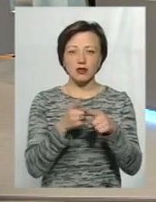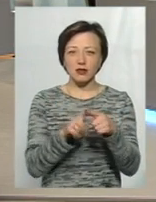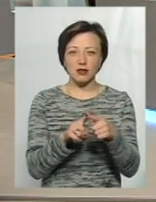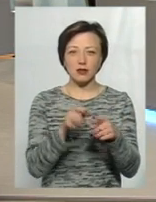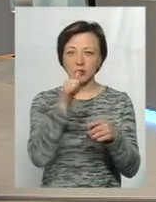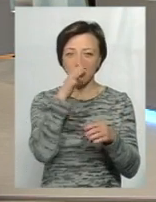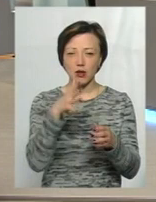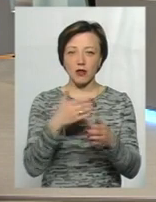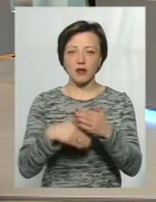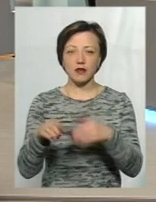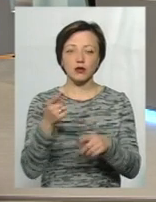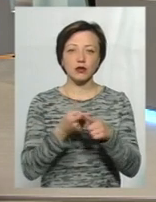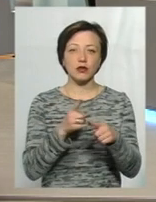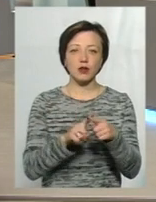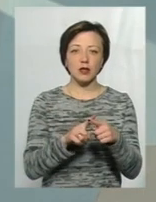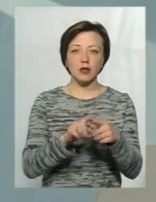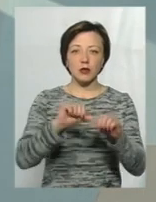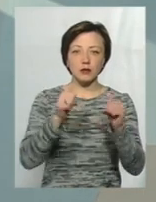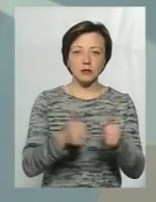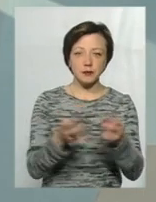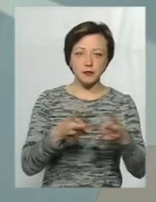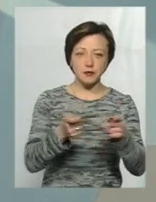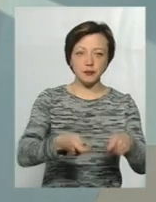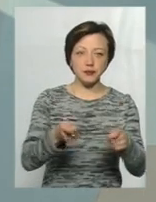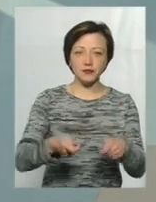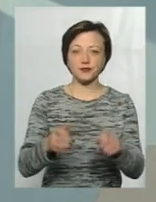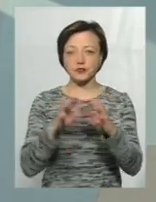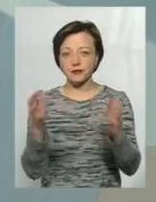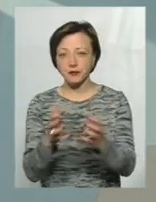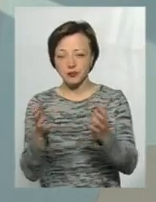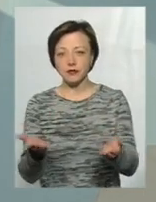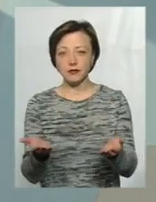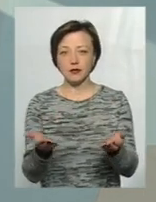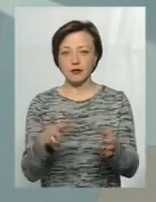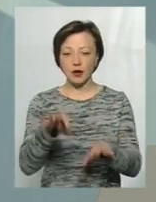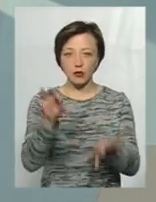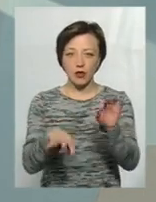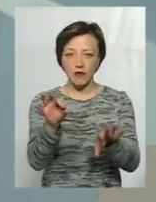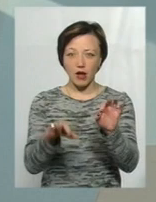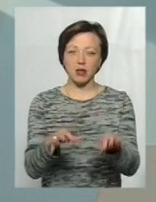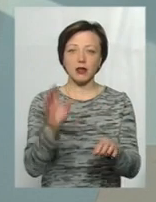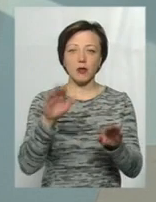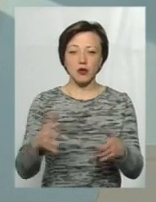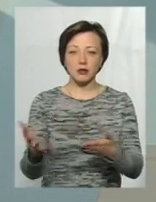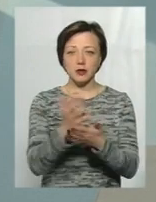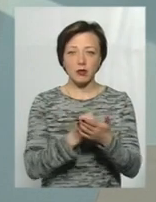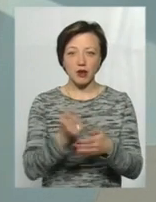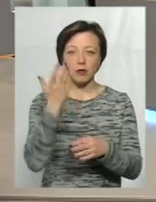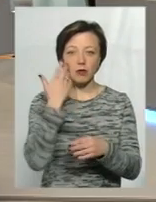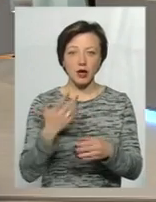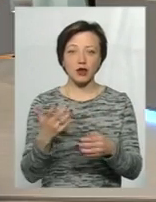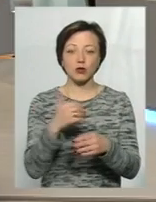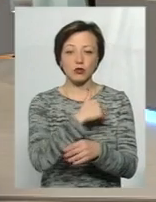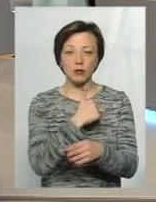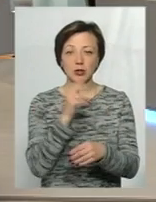могла вийти, бо в неї то вона буряки їй треба було посапати, то підгорнути, то прорвати, а потім їх зібрати. І поки вона зібралася